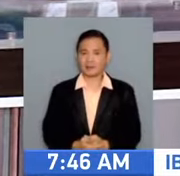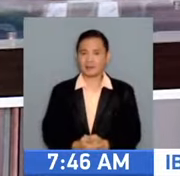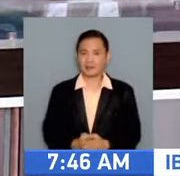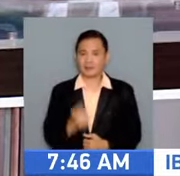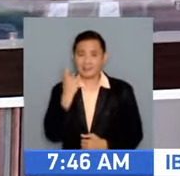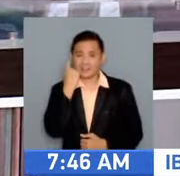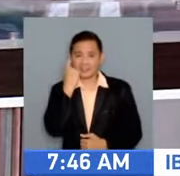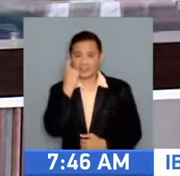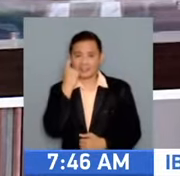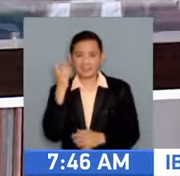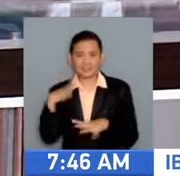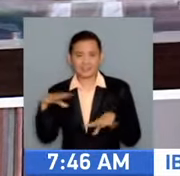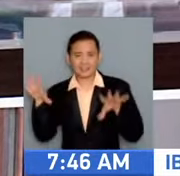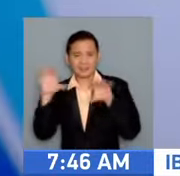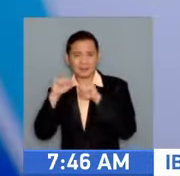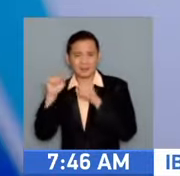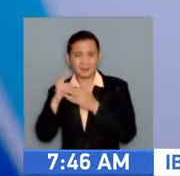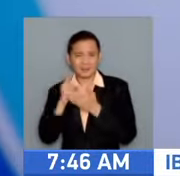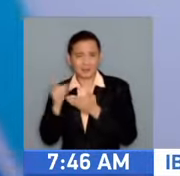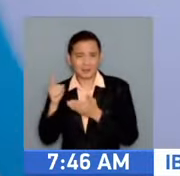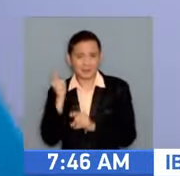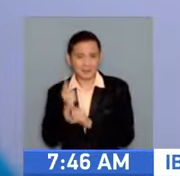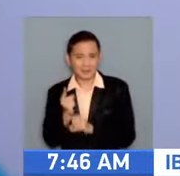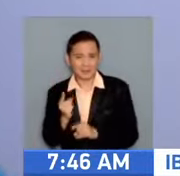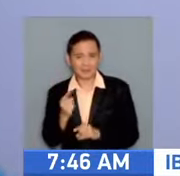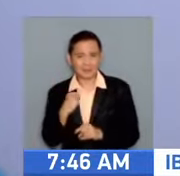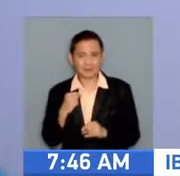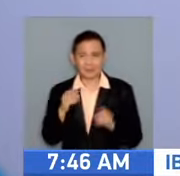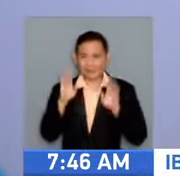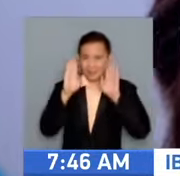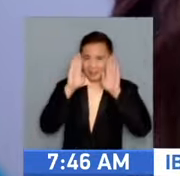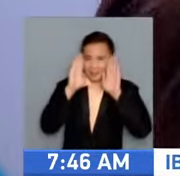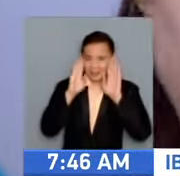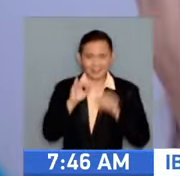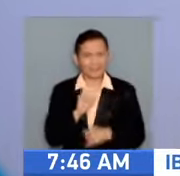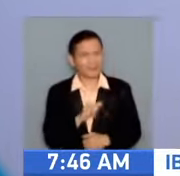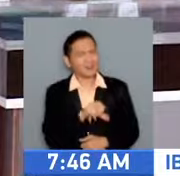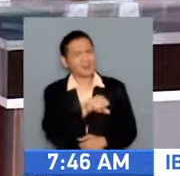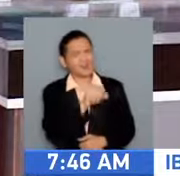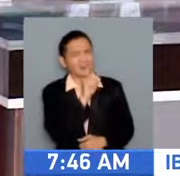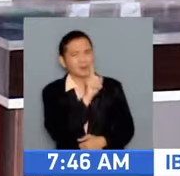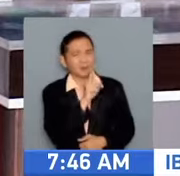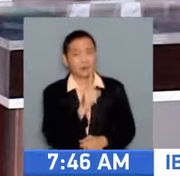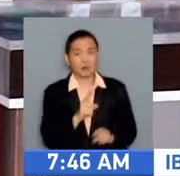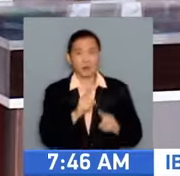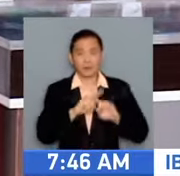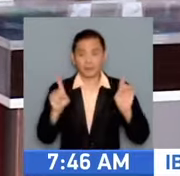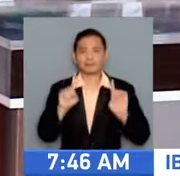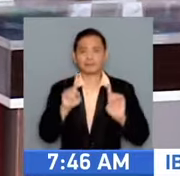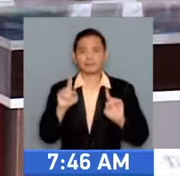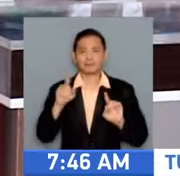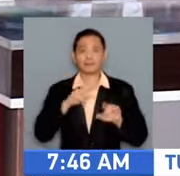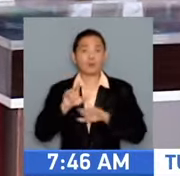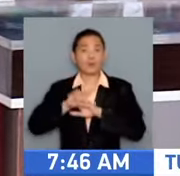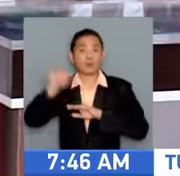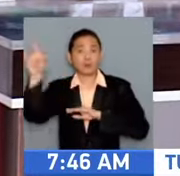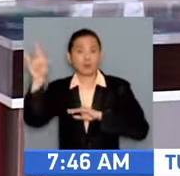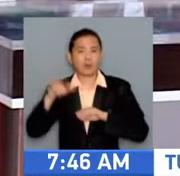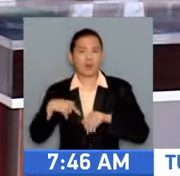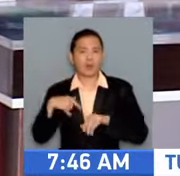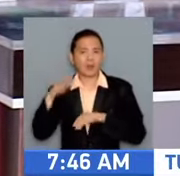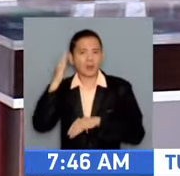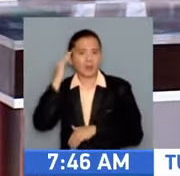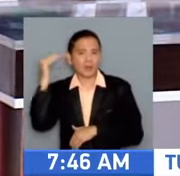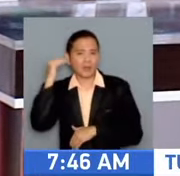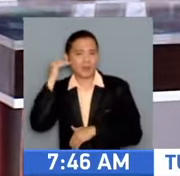ko sa post mo. Kilig na kilig ka doon. Bakit? Oo, totoo. Kasi ang ganda ng balik ko dito sa South Korea. This is your second trip?